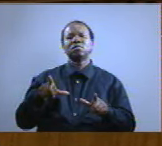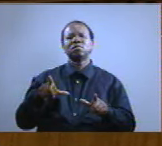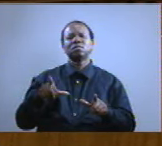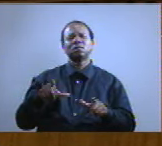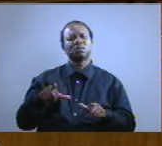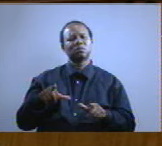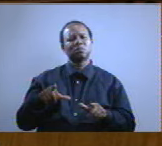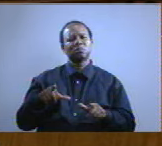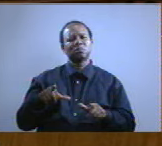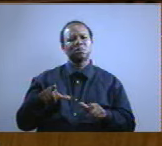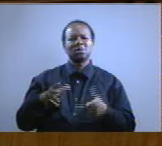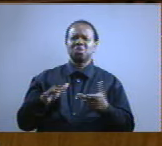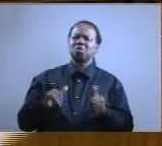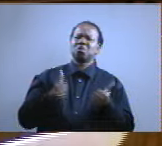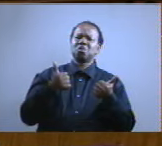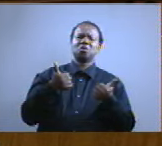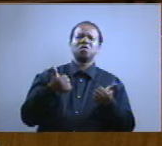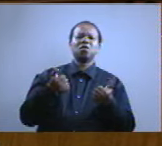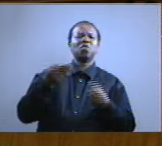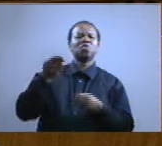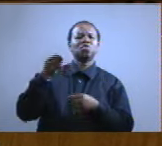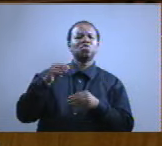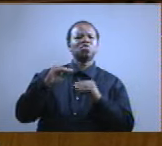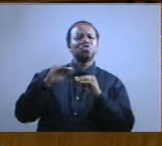nie net gedwing om